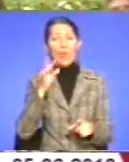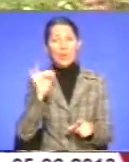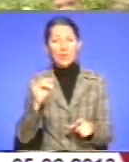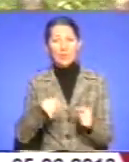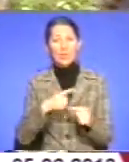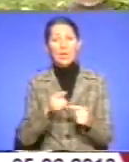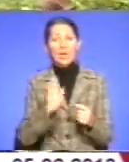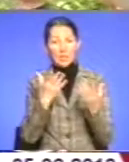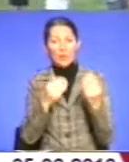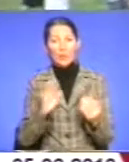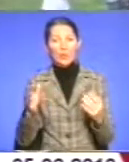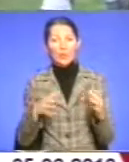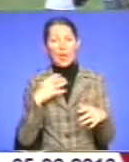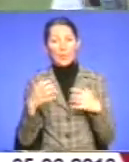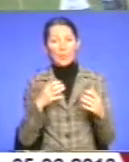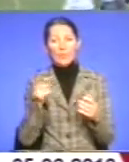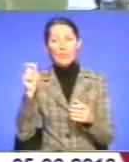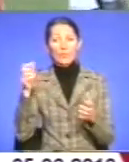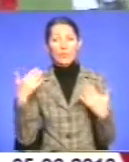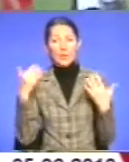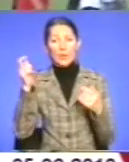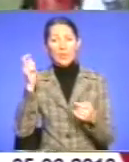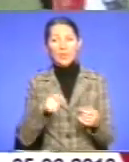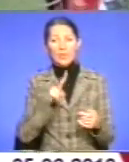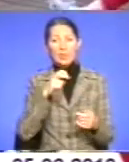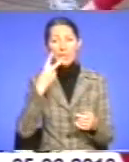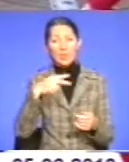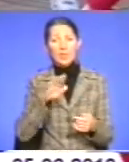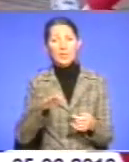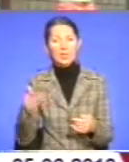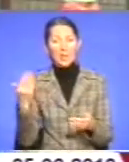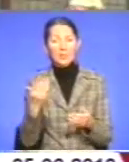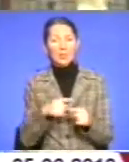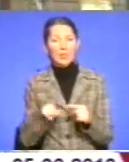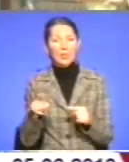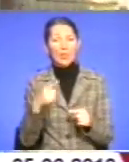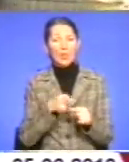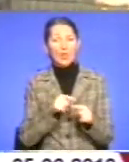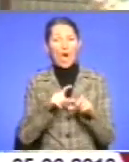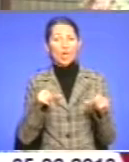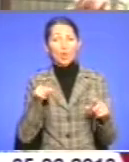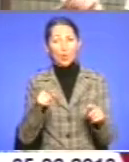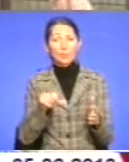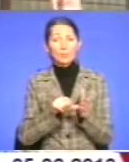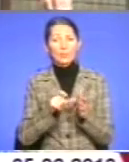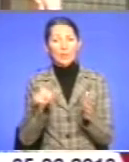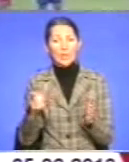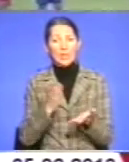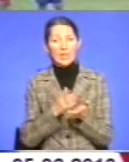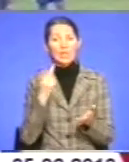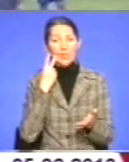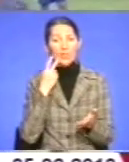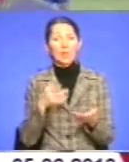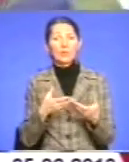адже відпочивати приїде 220 дітей. На відміну від попереднього закладу, тут відвідувачі є завжди. Восени, взимку і